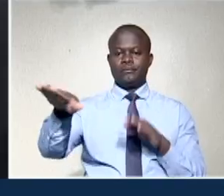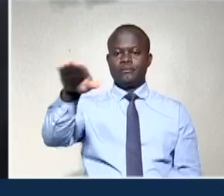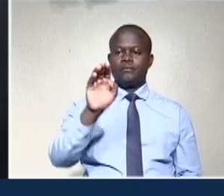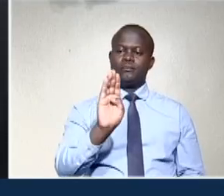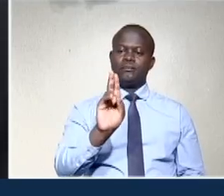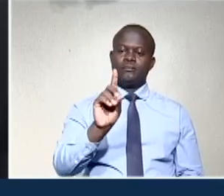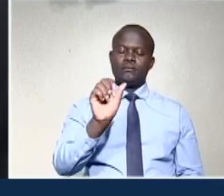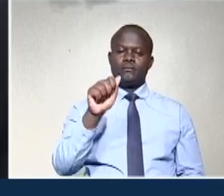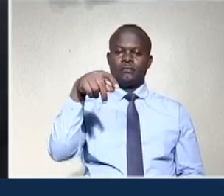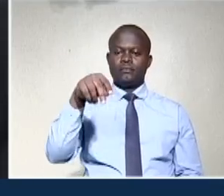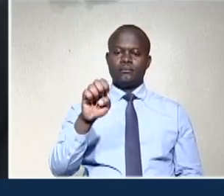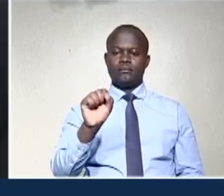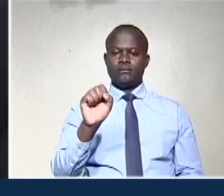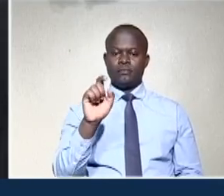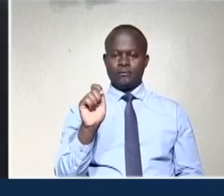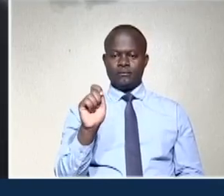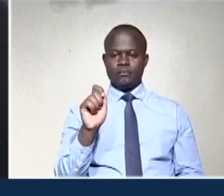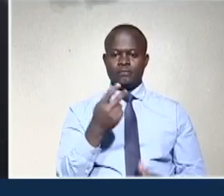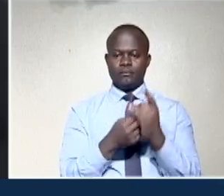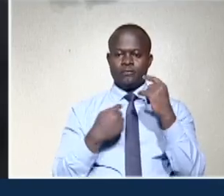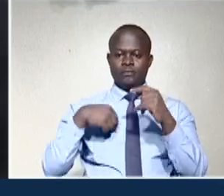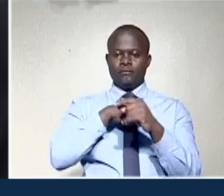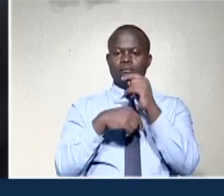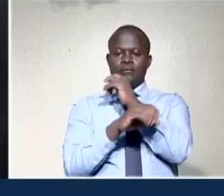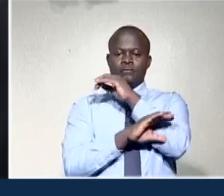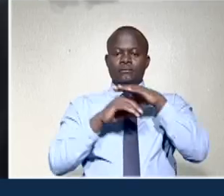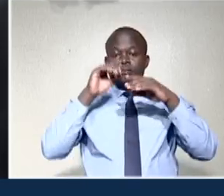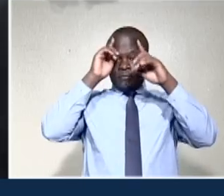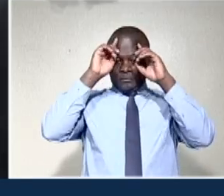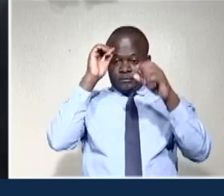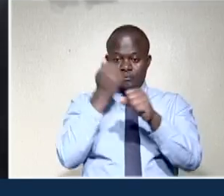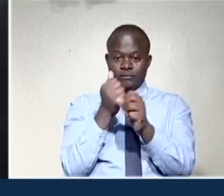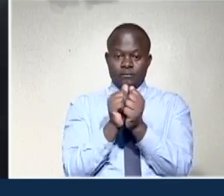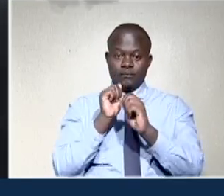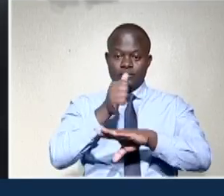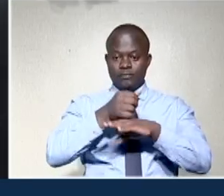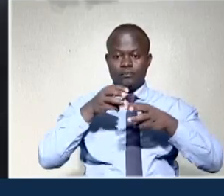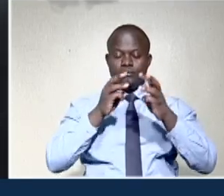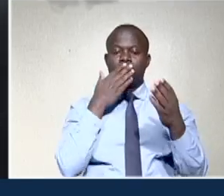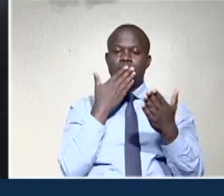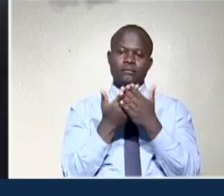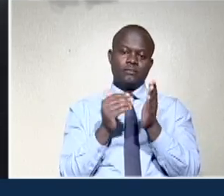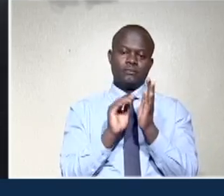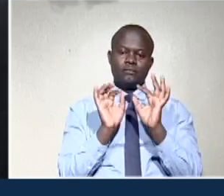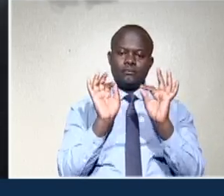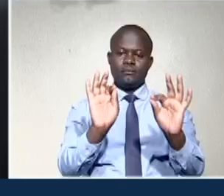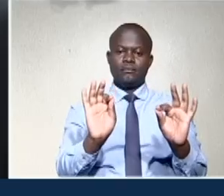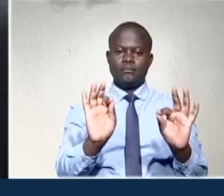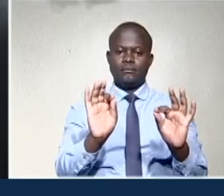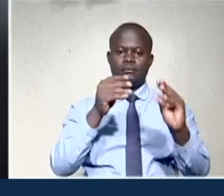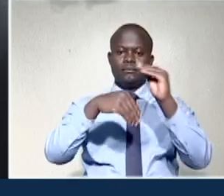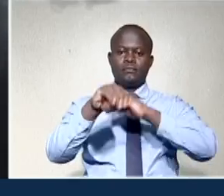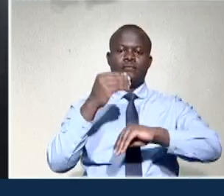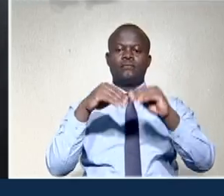Budapest. Ku bihugu byacu byombi guhanga imirimo ndetse no gushyiraho uburyo bwiza kandi bunogeye